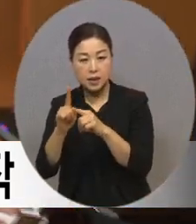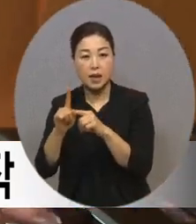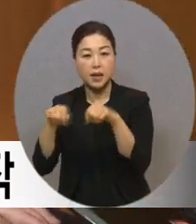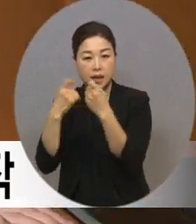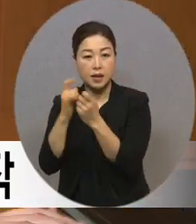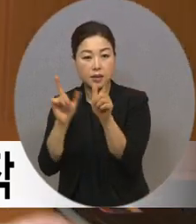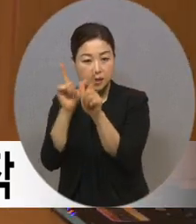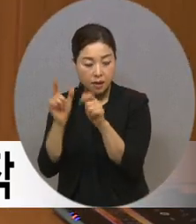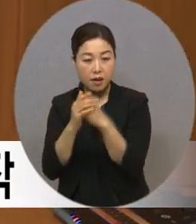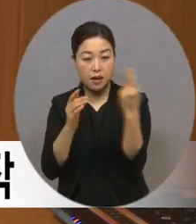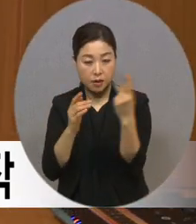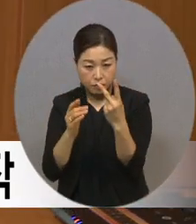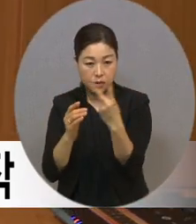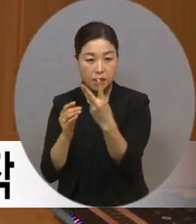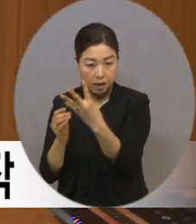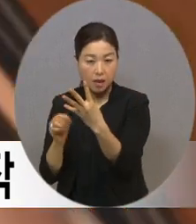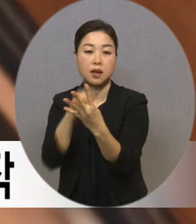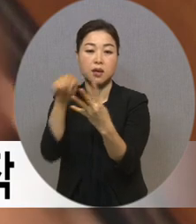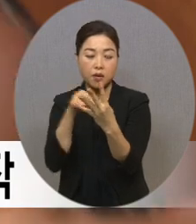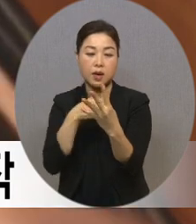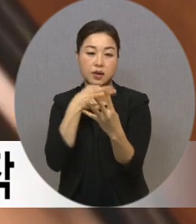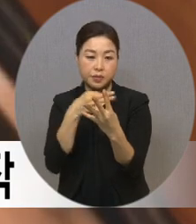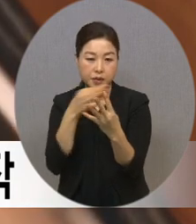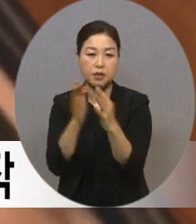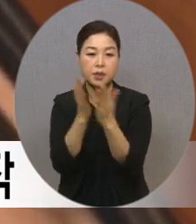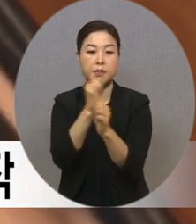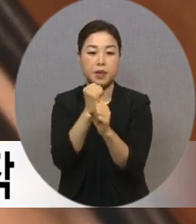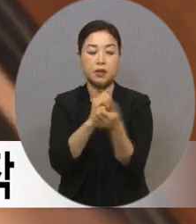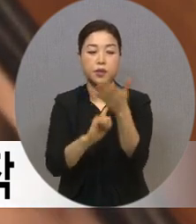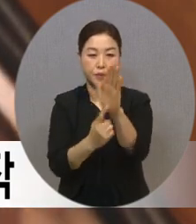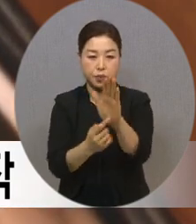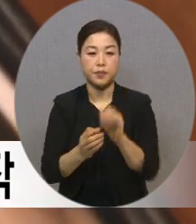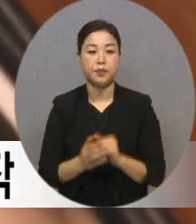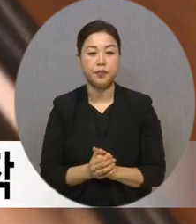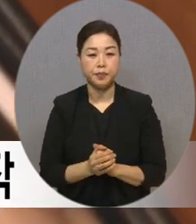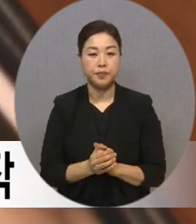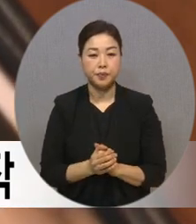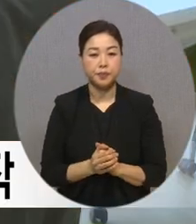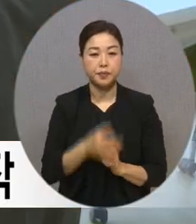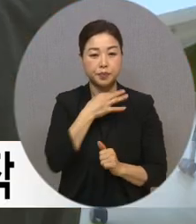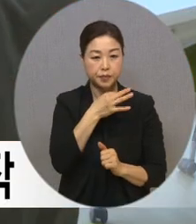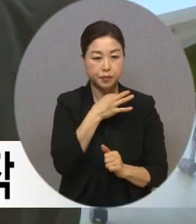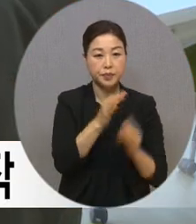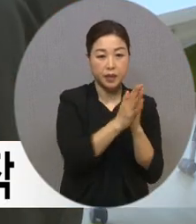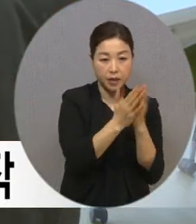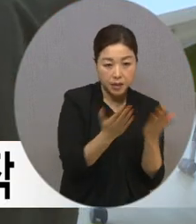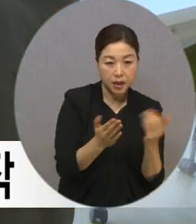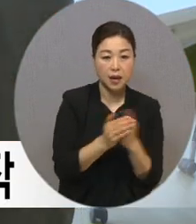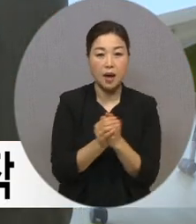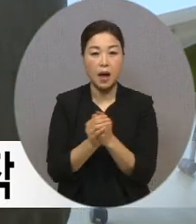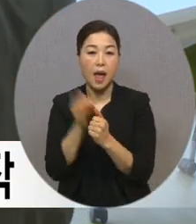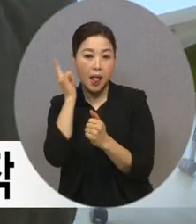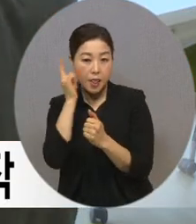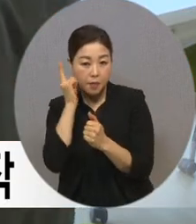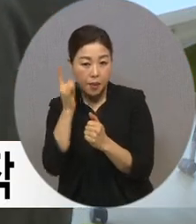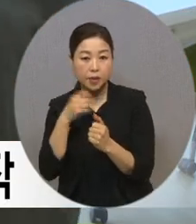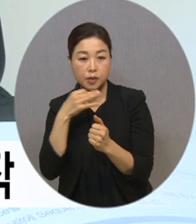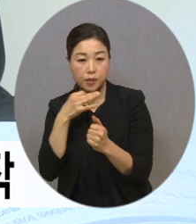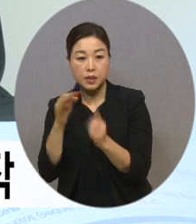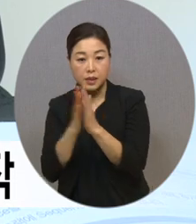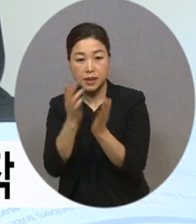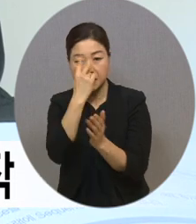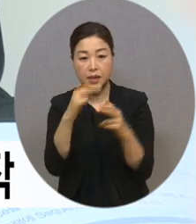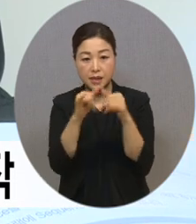4권의 음성도서를 공개했습니다. 이는 온라인 도서관 소리책과 모바일 소리책에서 시각장애인 회원에